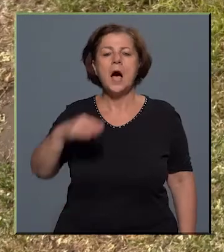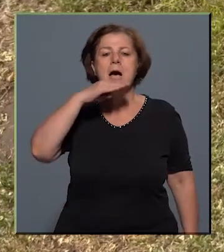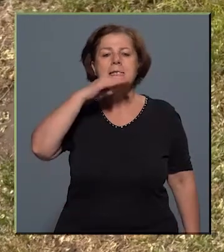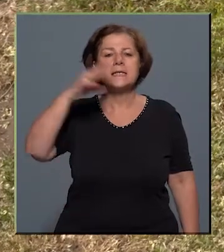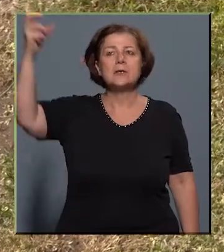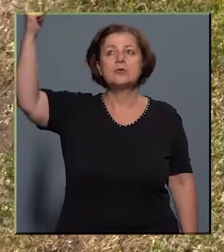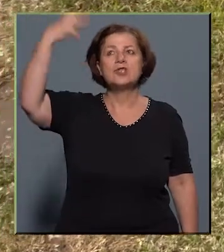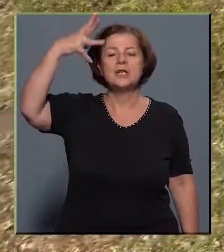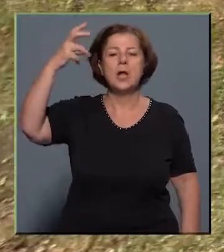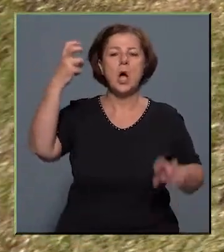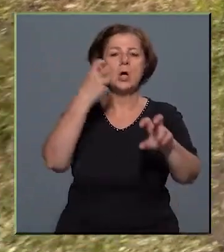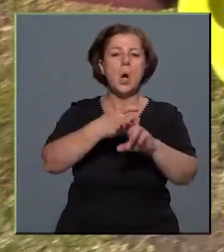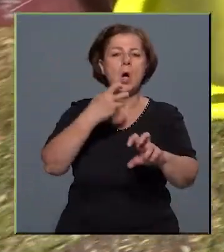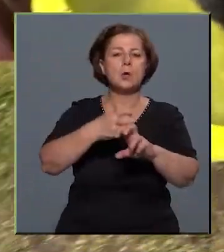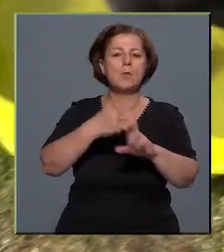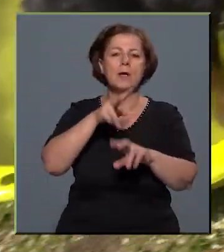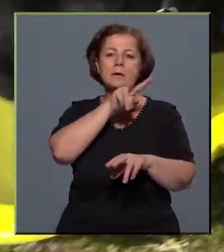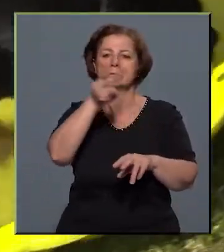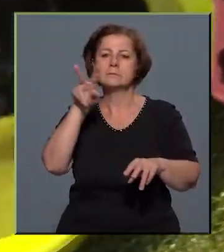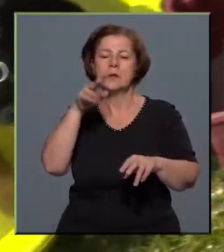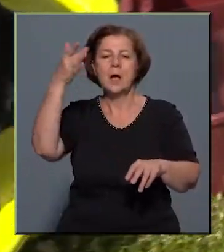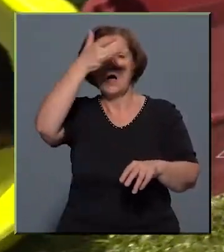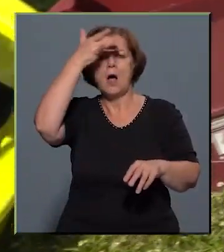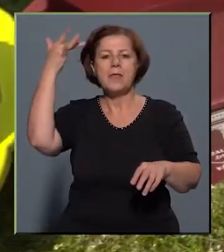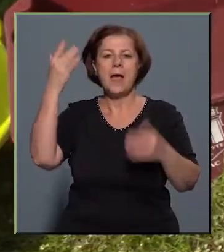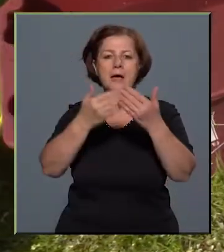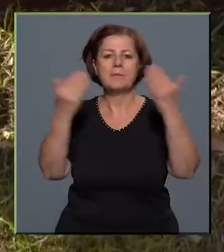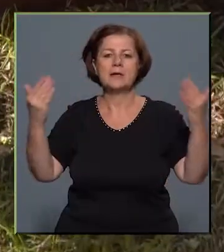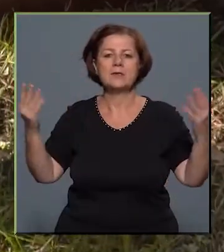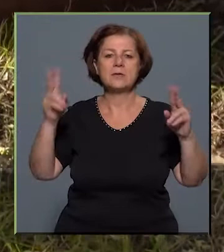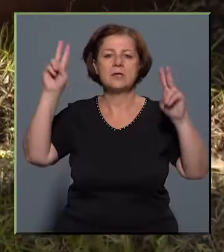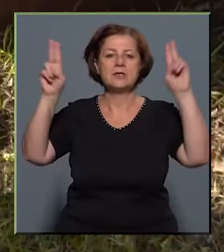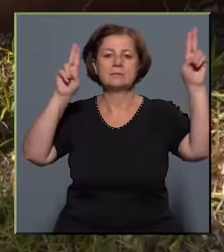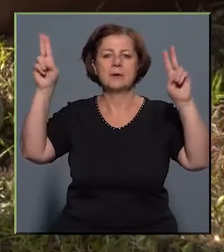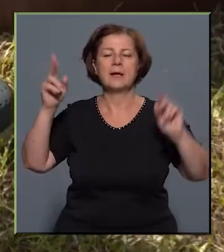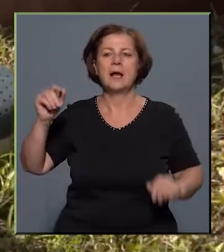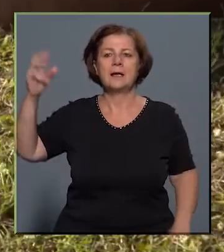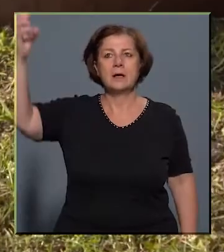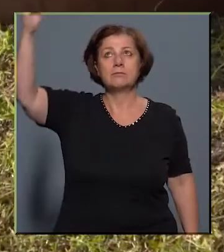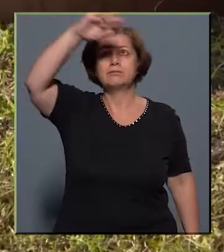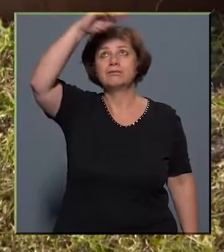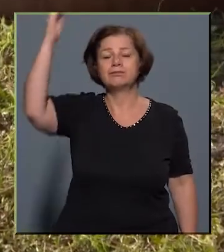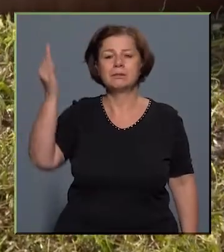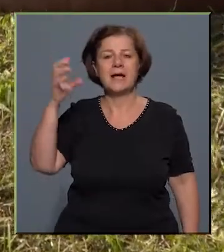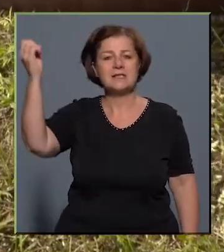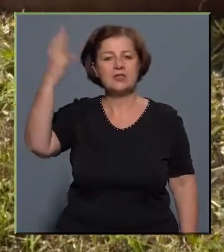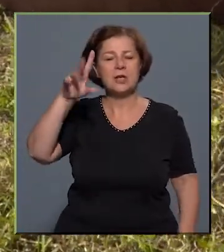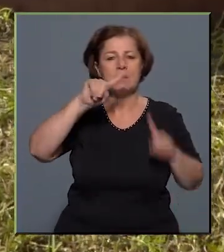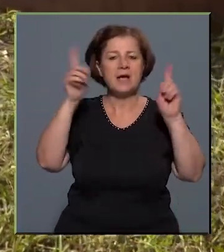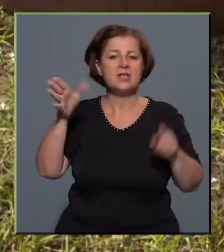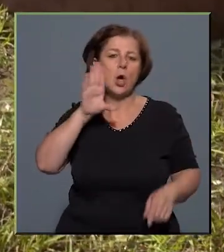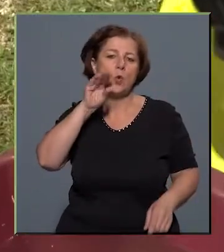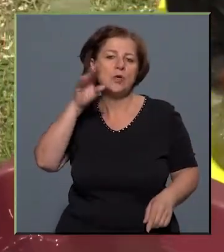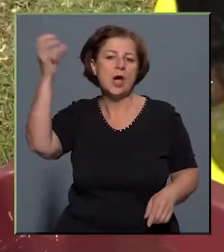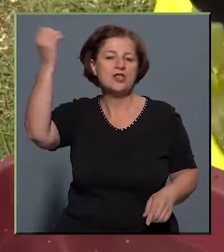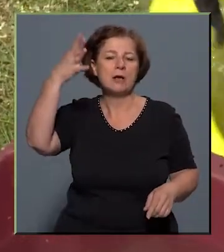A Sirius csillag a rómaiak megfigyelése szerint a nyár beköszöntével jelent meg az égbolton. Ezt a csillagot más